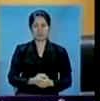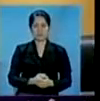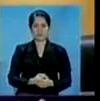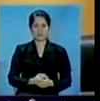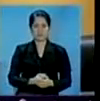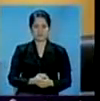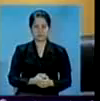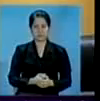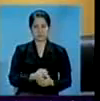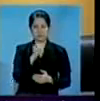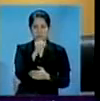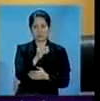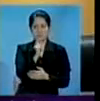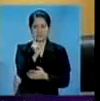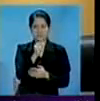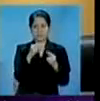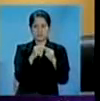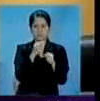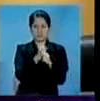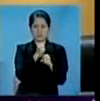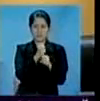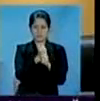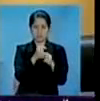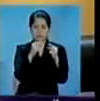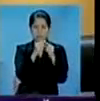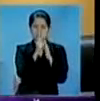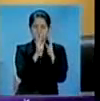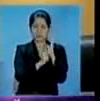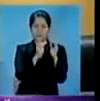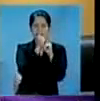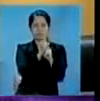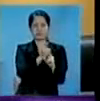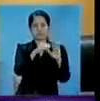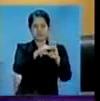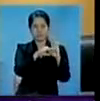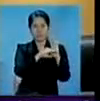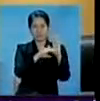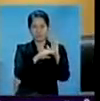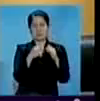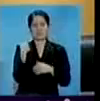ยืนยันว่าเขาได้ทำงานตามขั้นตอนของกฎหมายทุกกรณี